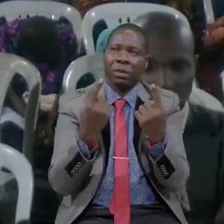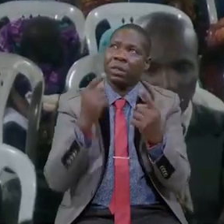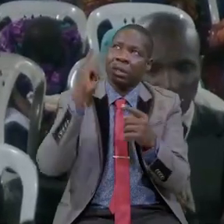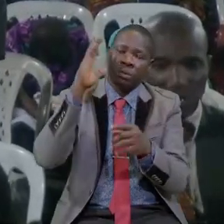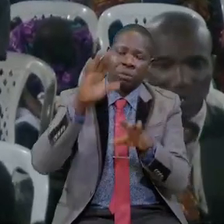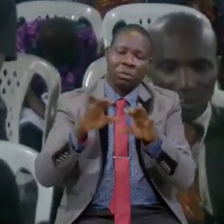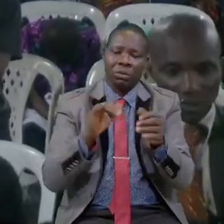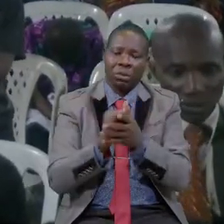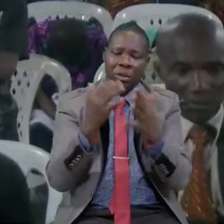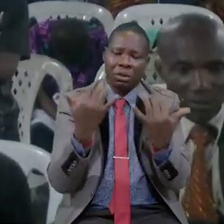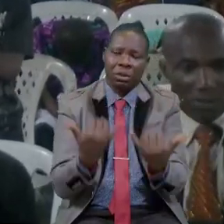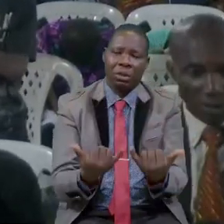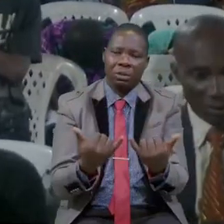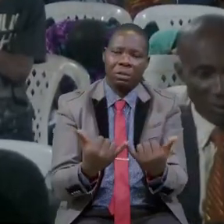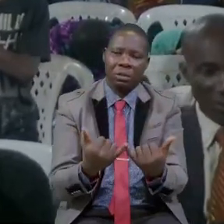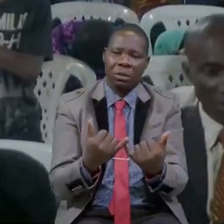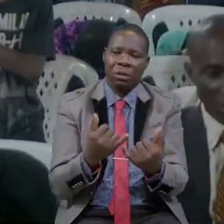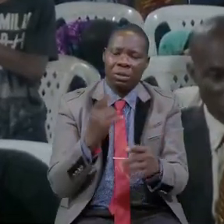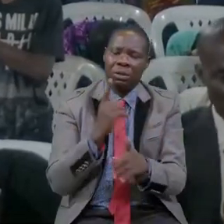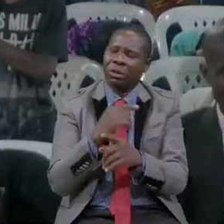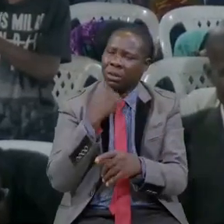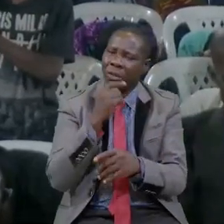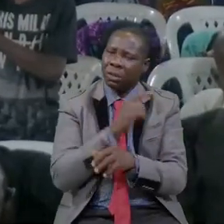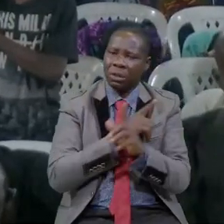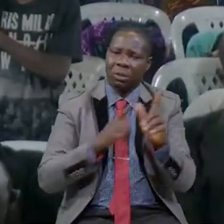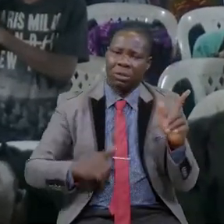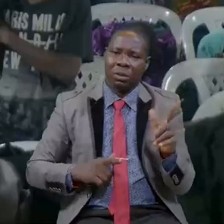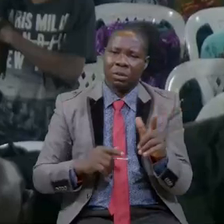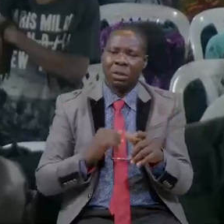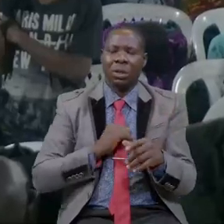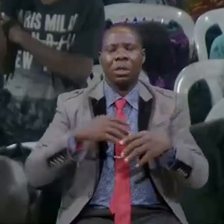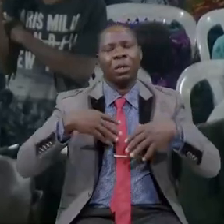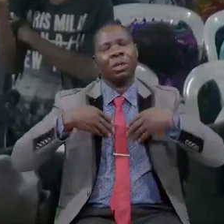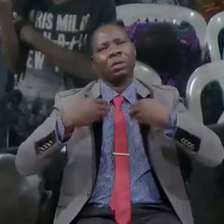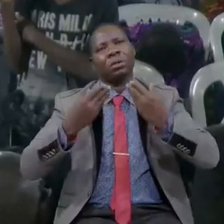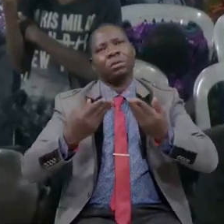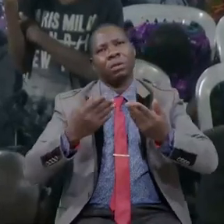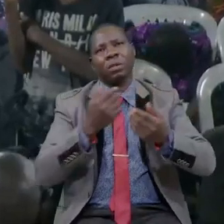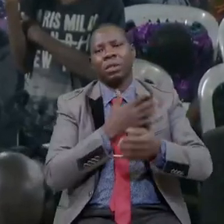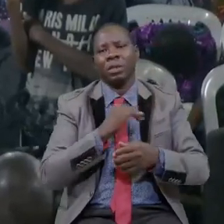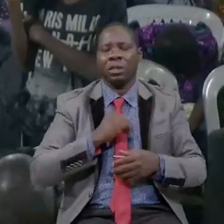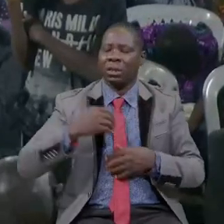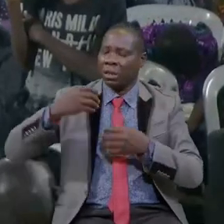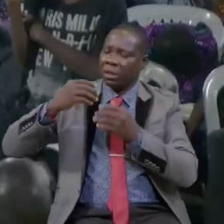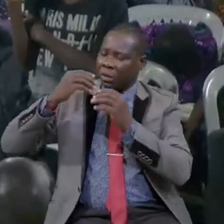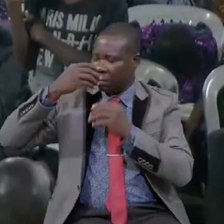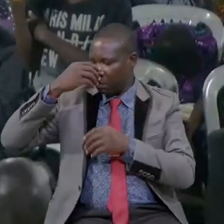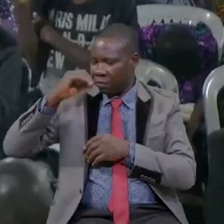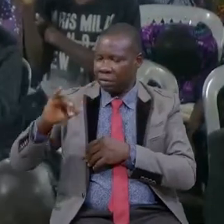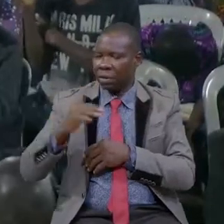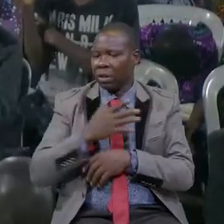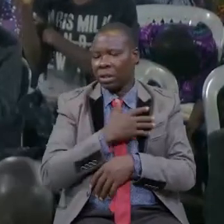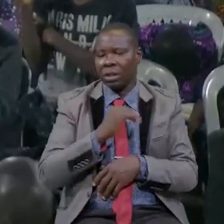fera maintenant. Dis, Seigneur, j'ai confessé et j'ai abandonné. Je crois.